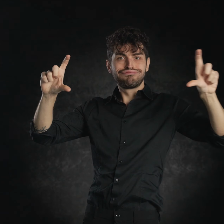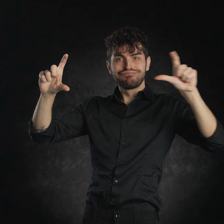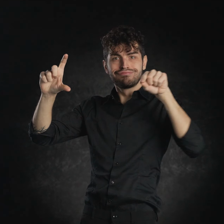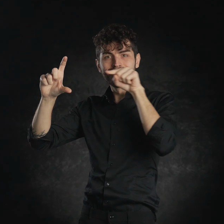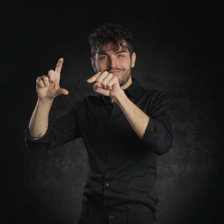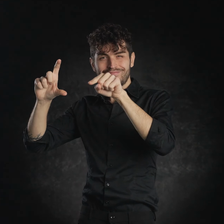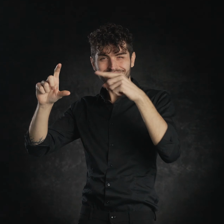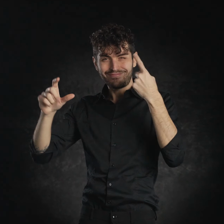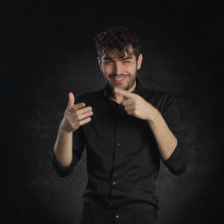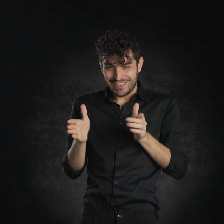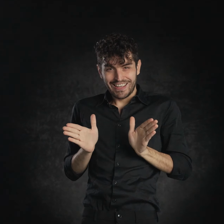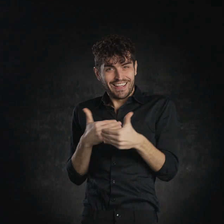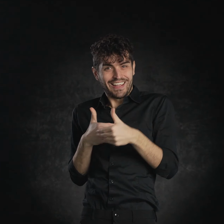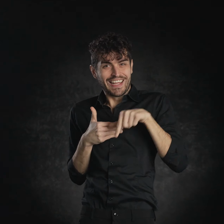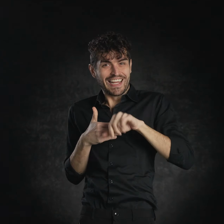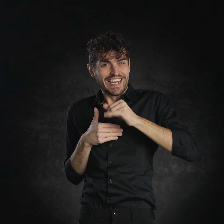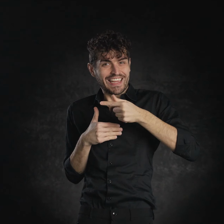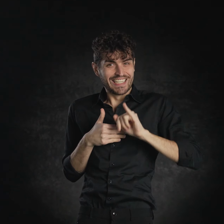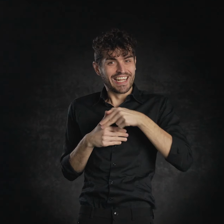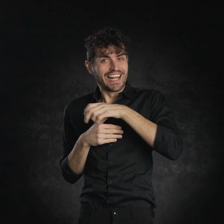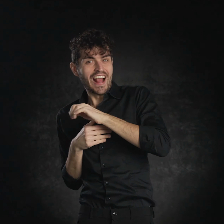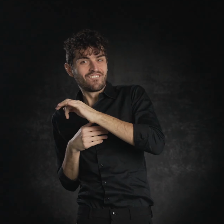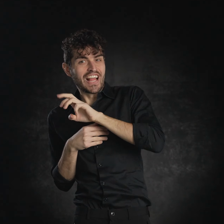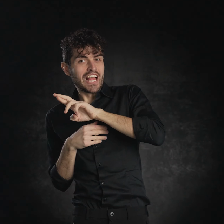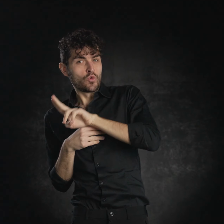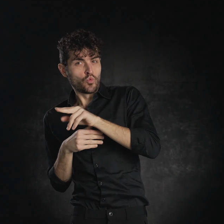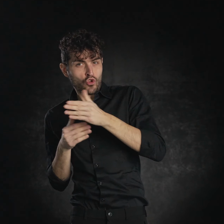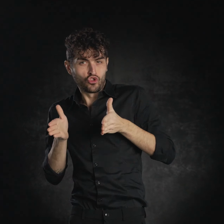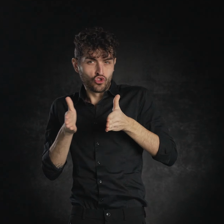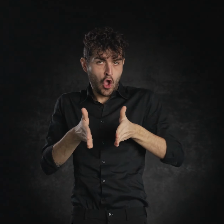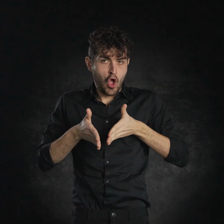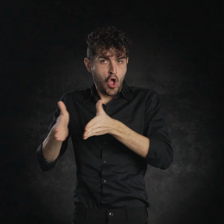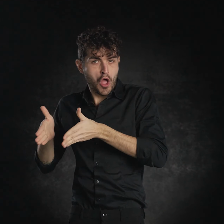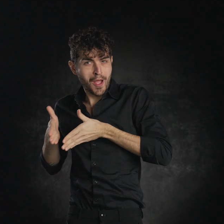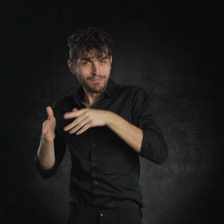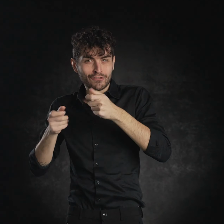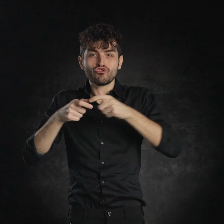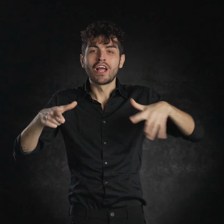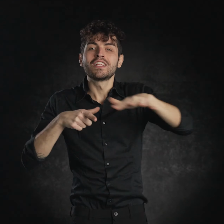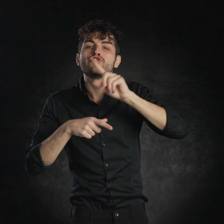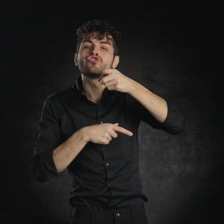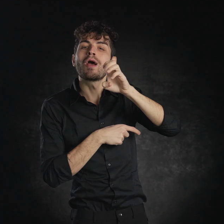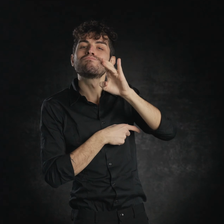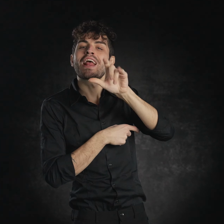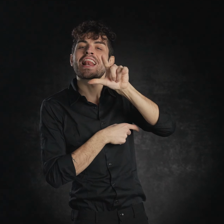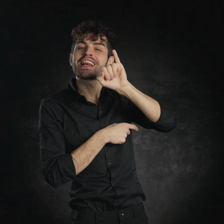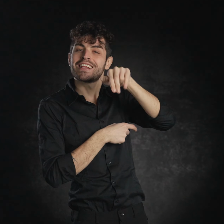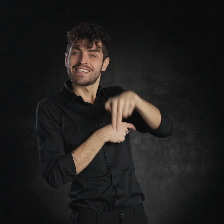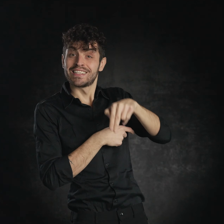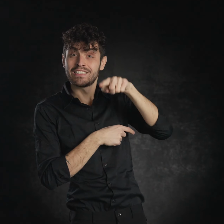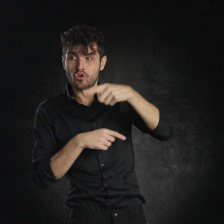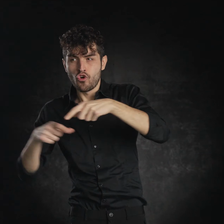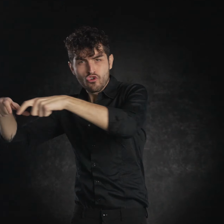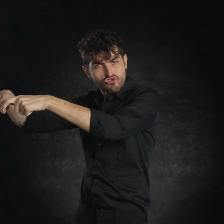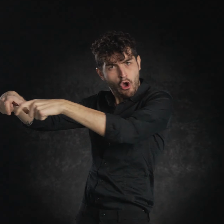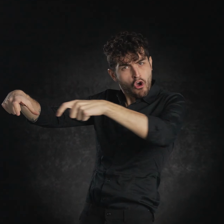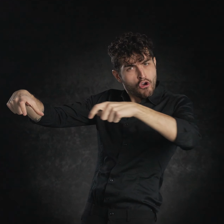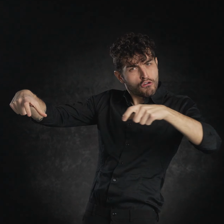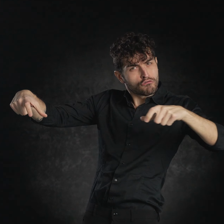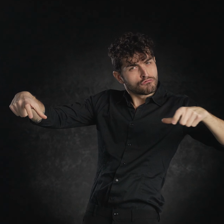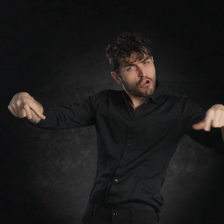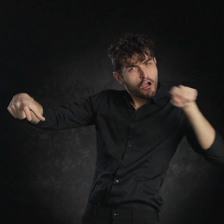essere all'interno della tomba di Iti e neferu e di essere a gebelein osserviamo il